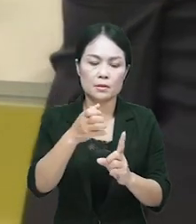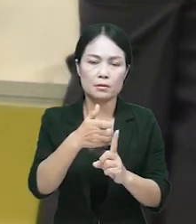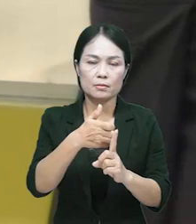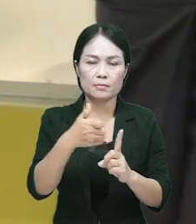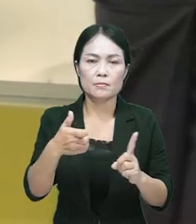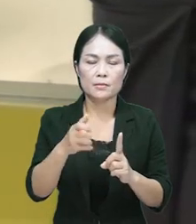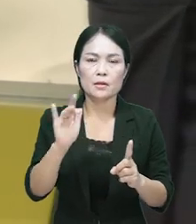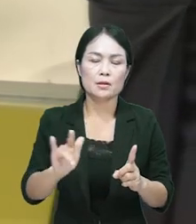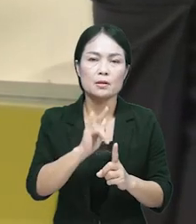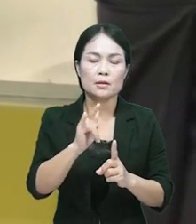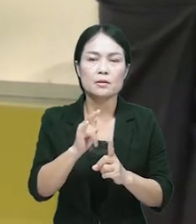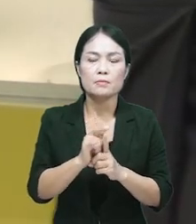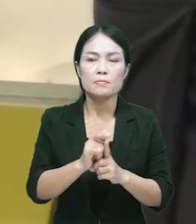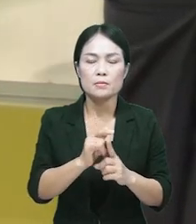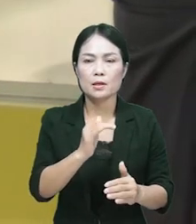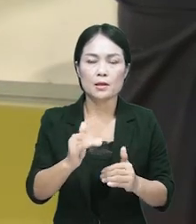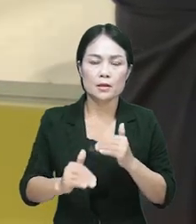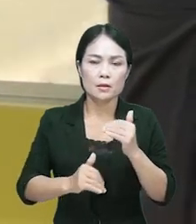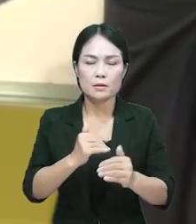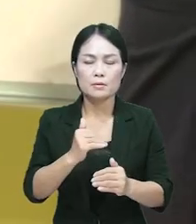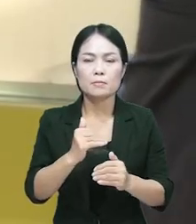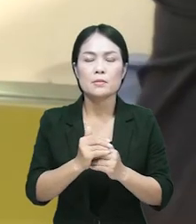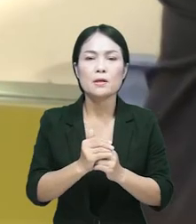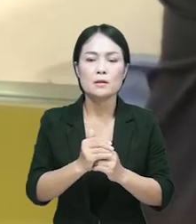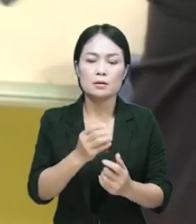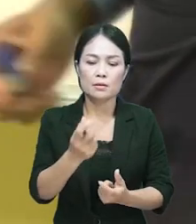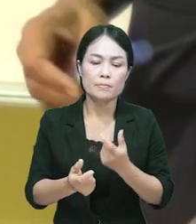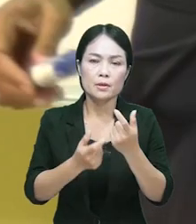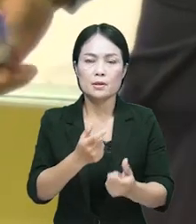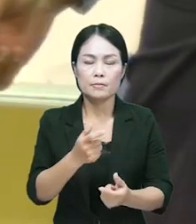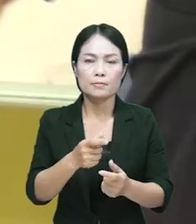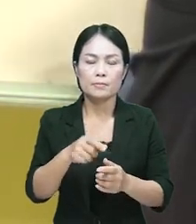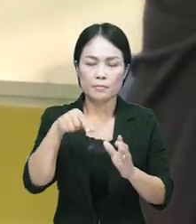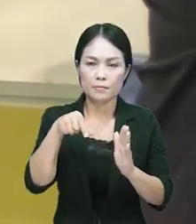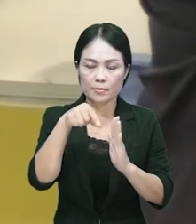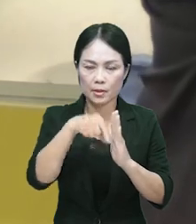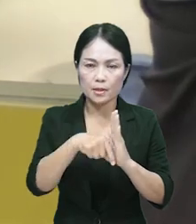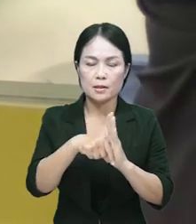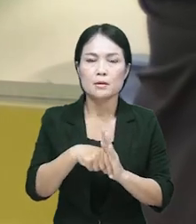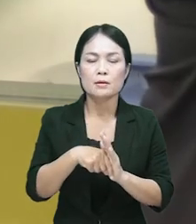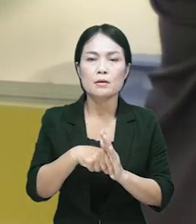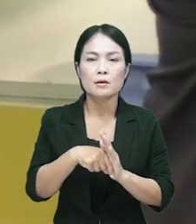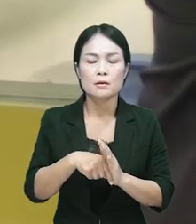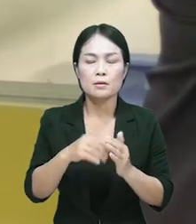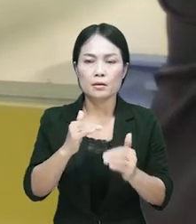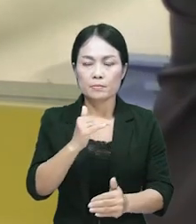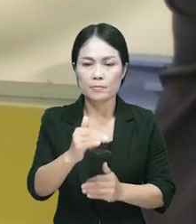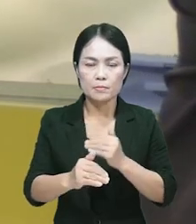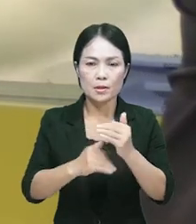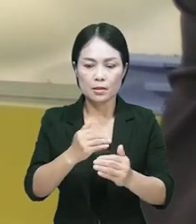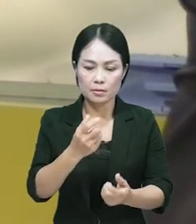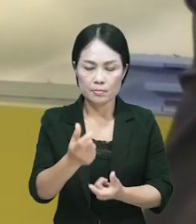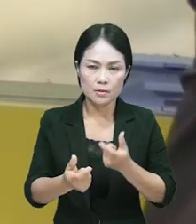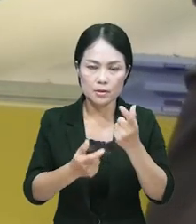កូនគឺគេប្រើពាក្យថាសេចក្តីឬក៏ការចាដំណើរណាកូនណាចាសេចក្តីឆ្ងល់ដំ